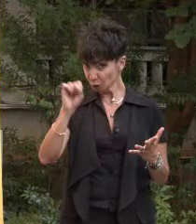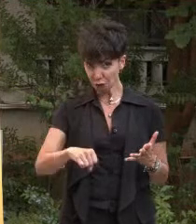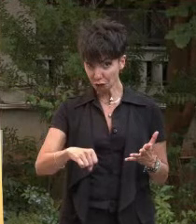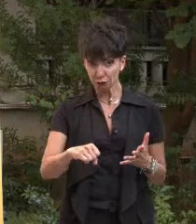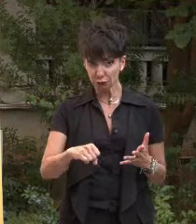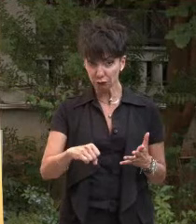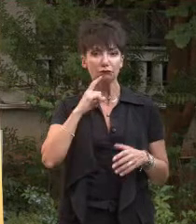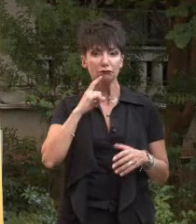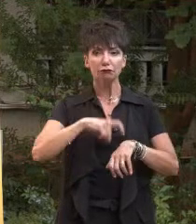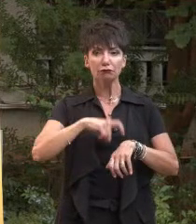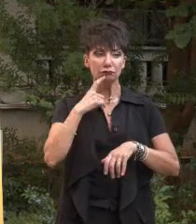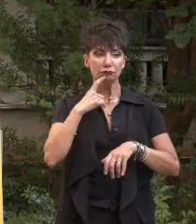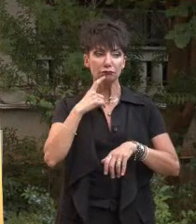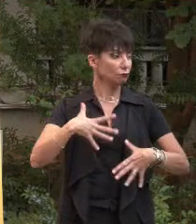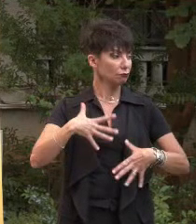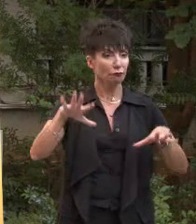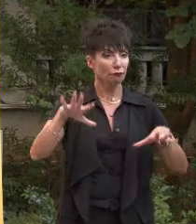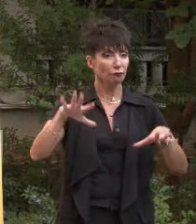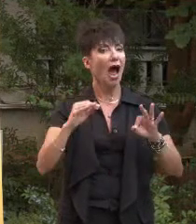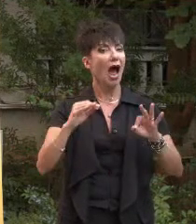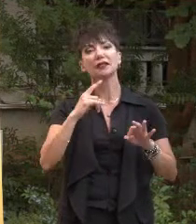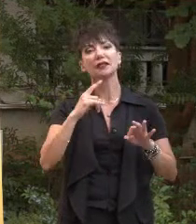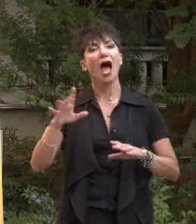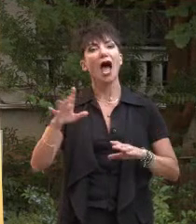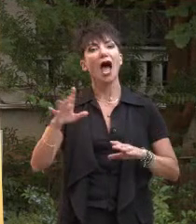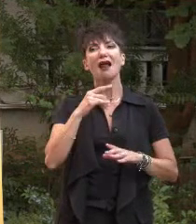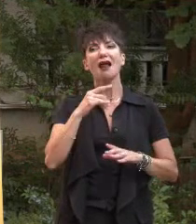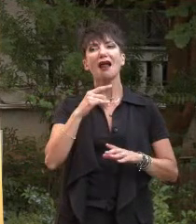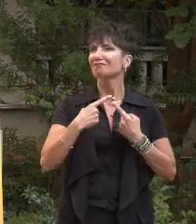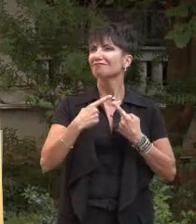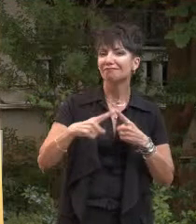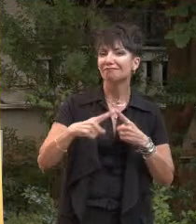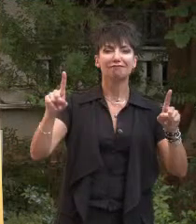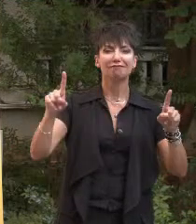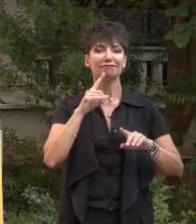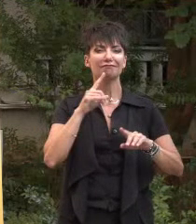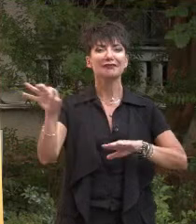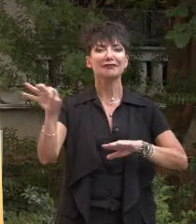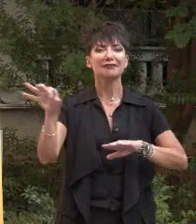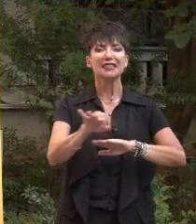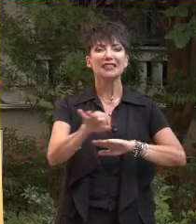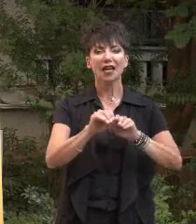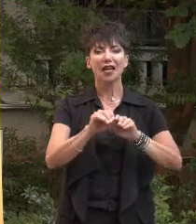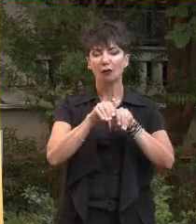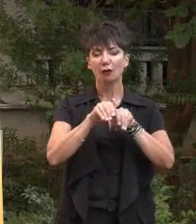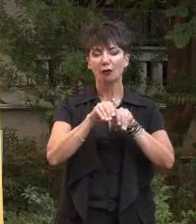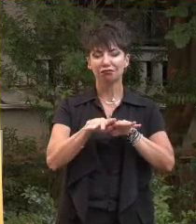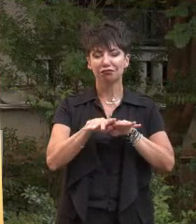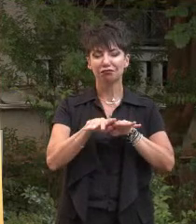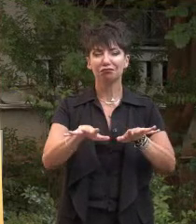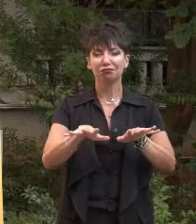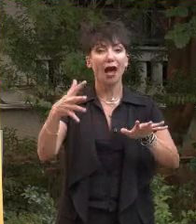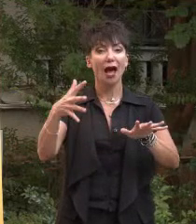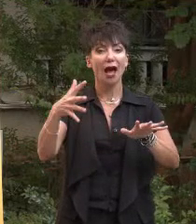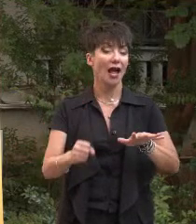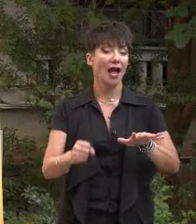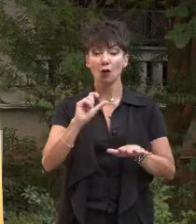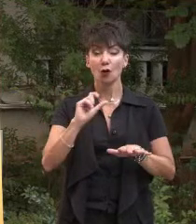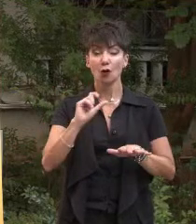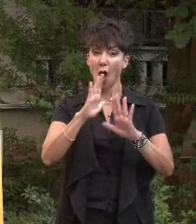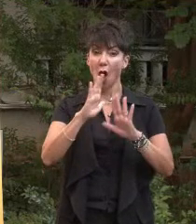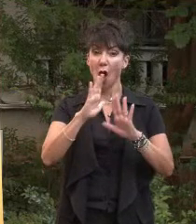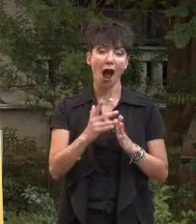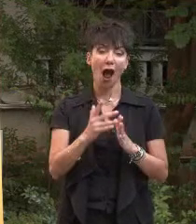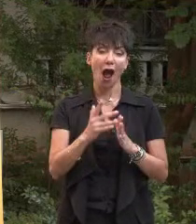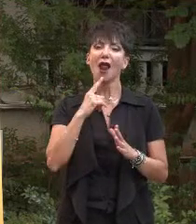και υλοποιούμε μία πραγματικά πολυδιάστατη αγαθοποιό δυναμική, η οποία εδράζεται σε ένα